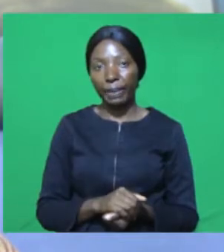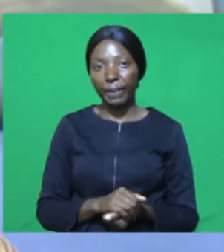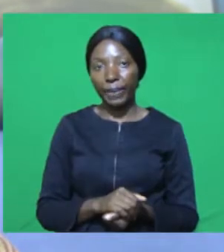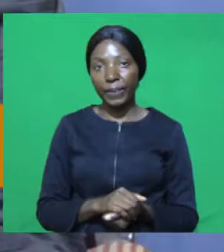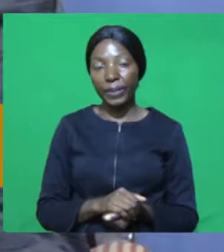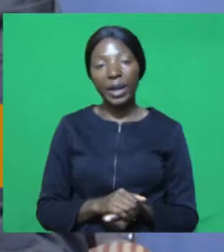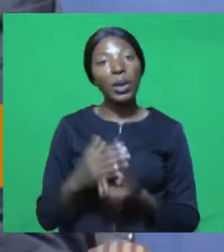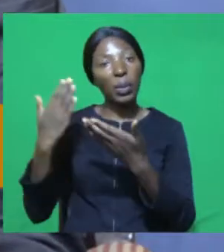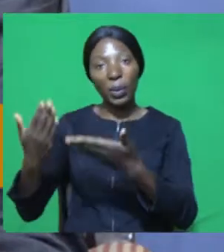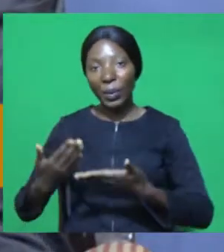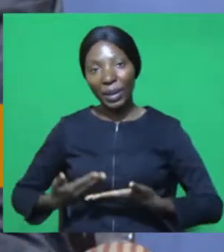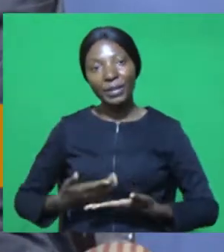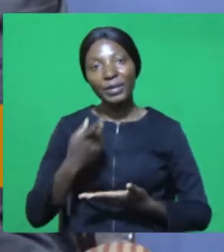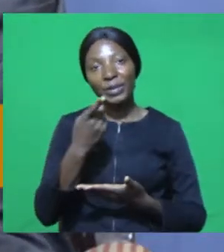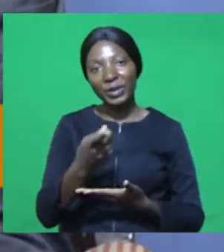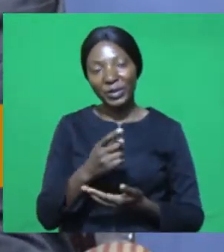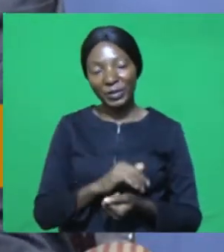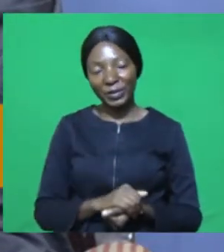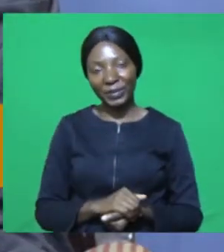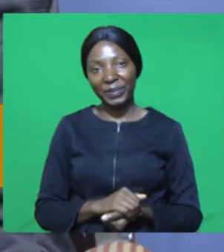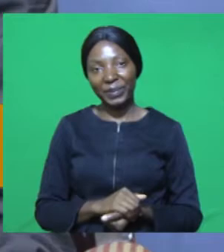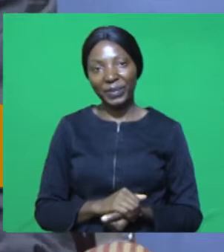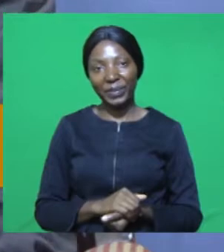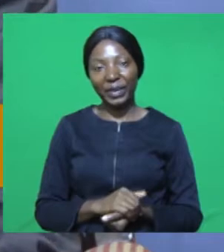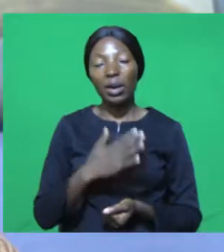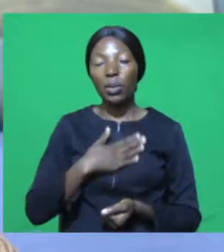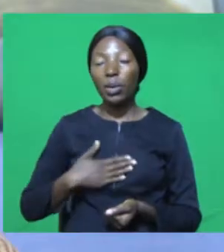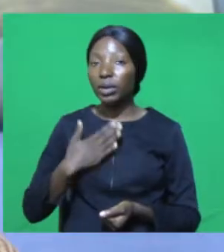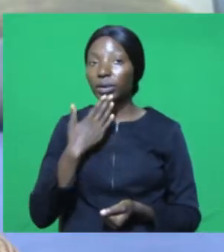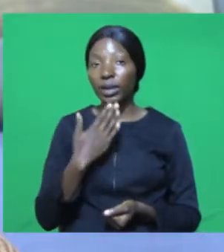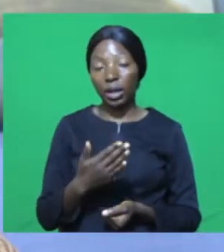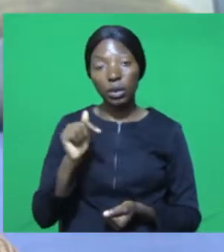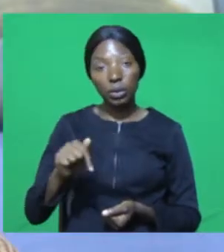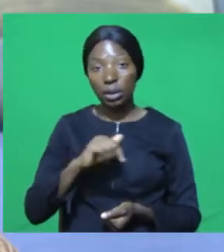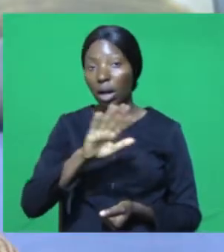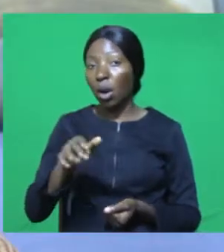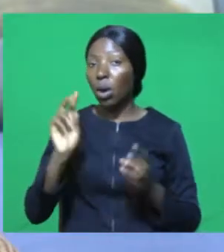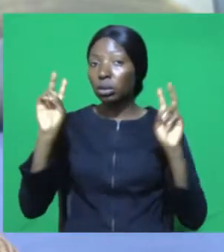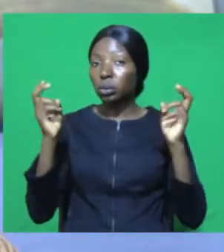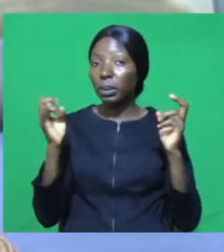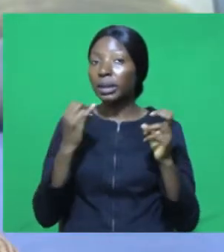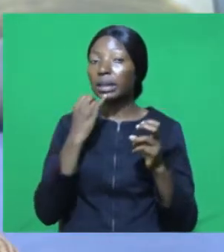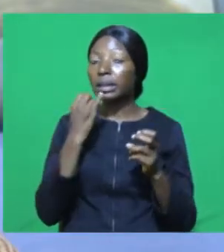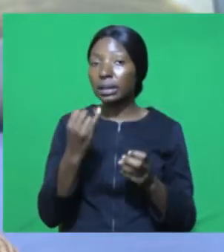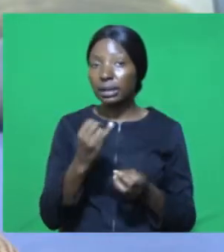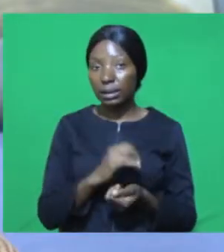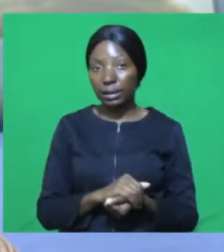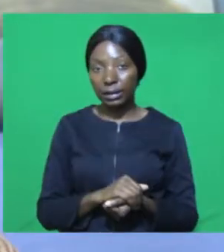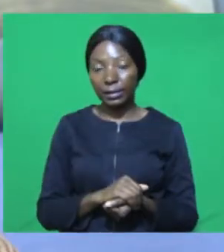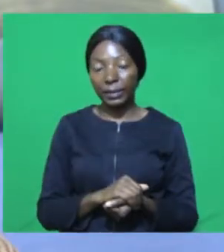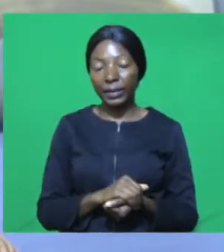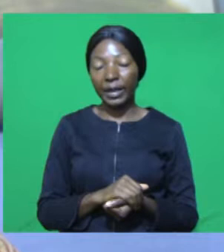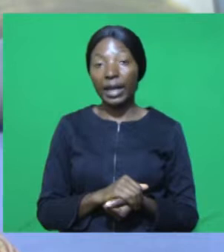kwazi vateereri. Vateereri, tinomuchingamidzai kuchirongwa. Tinoda kutenda huri kurediya tinayo nhasi ine musoro